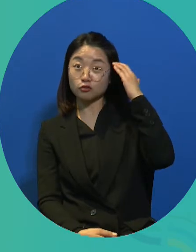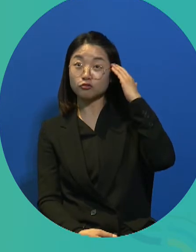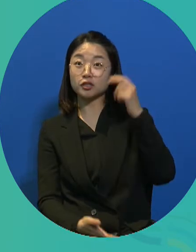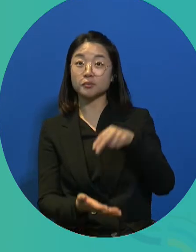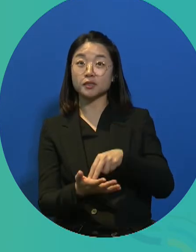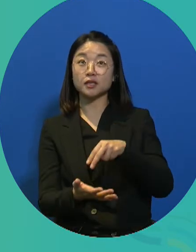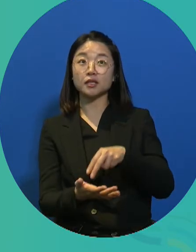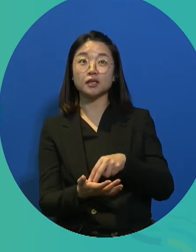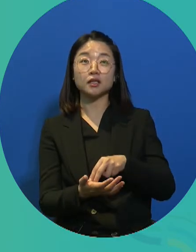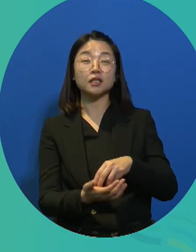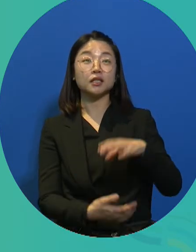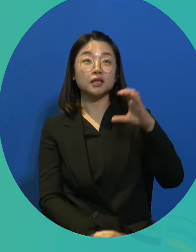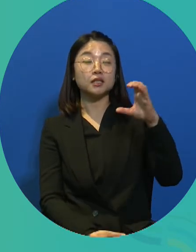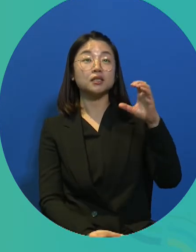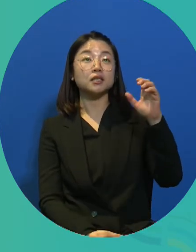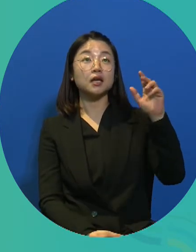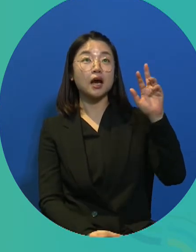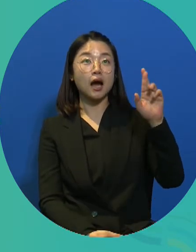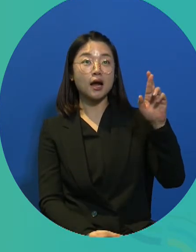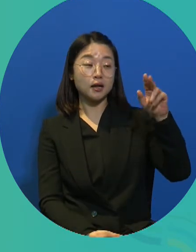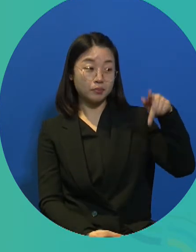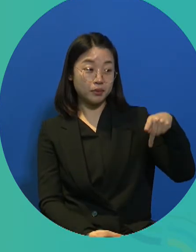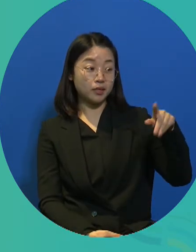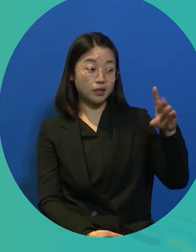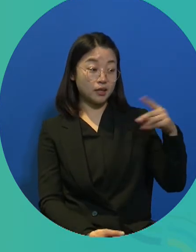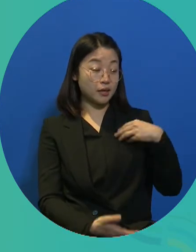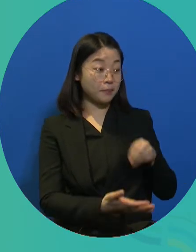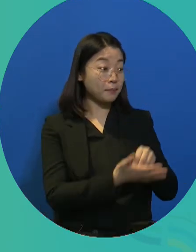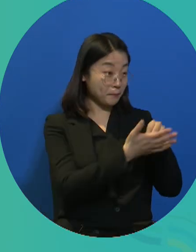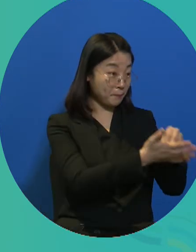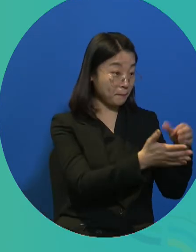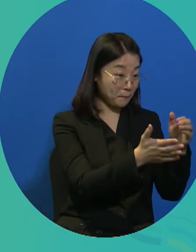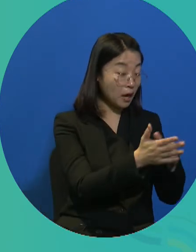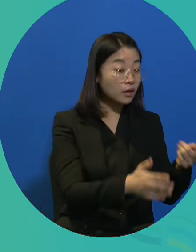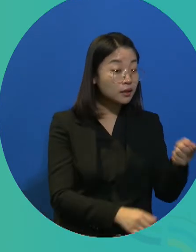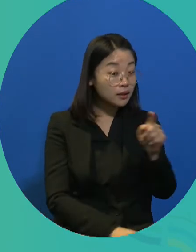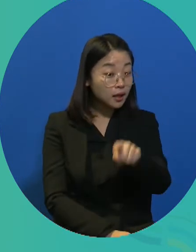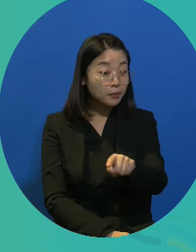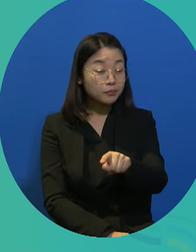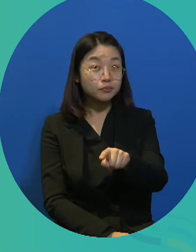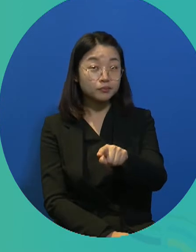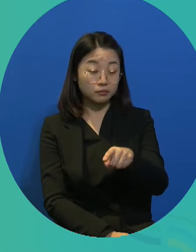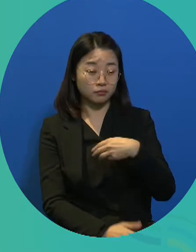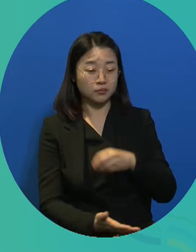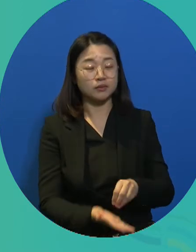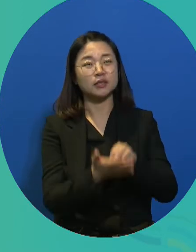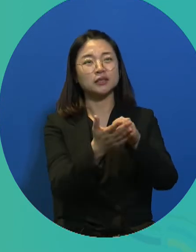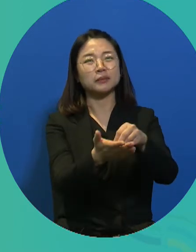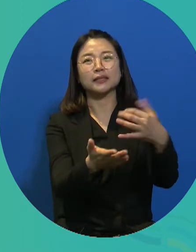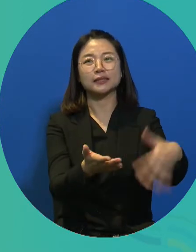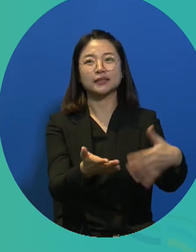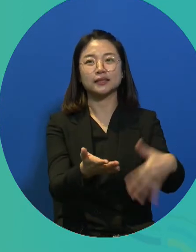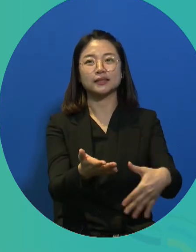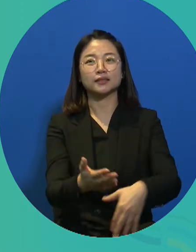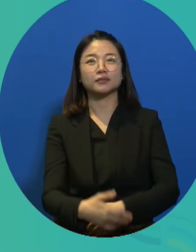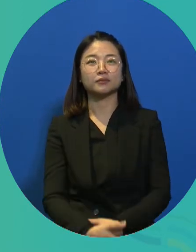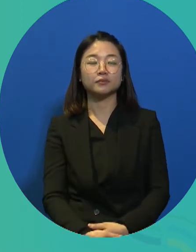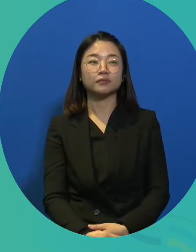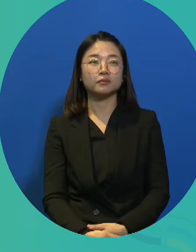경우에도 CRPD에는 가입을 했지만 아직 CRPD 선택 의정서에는 가입을 하지 않은